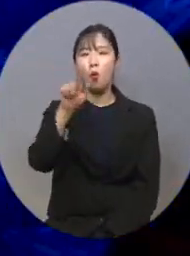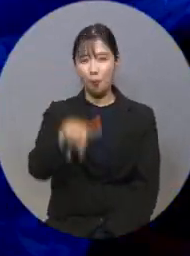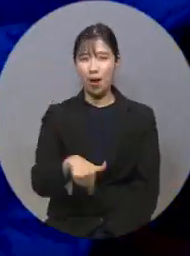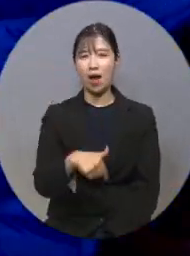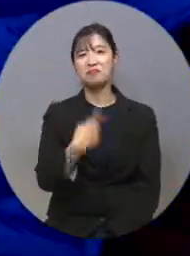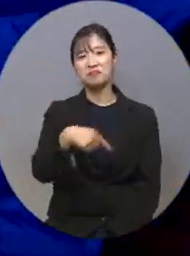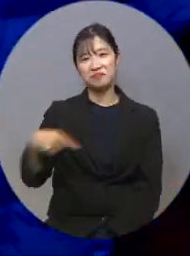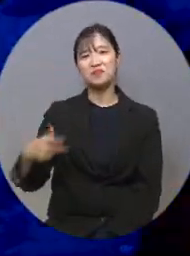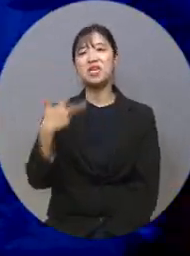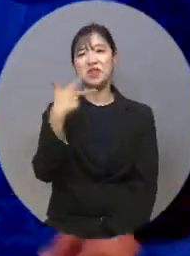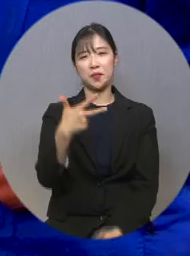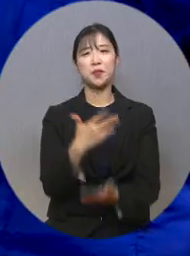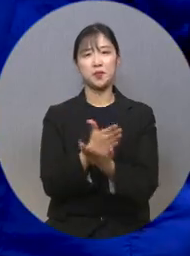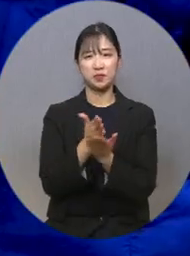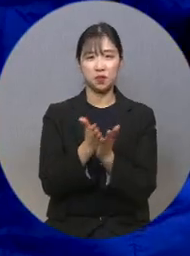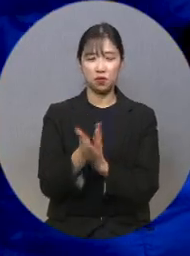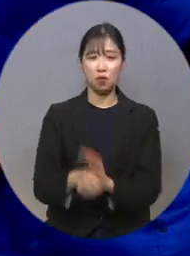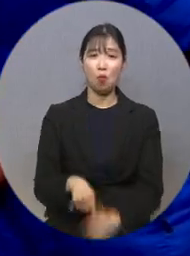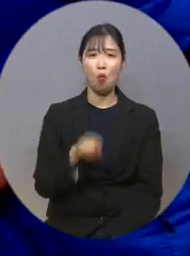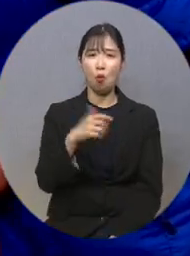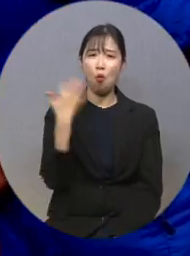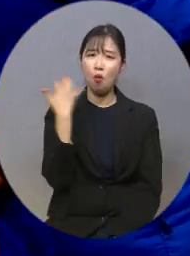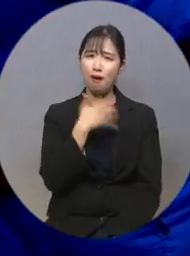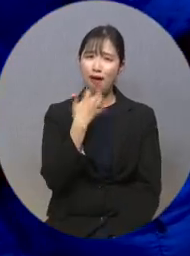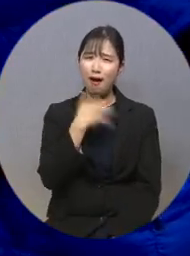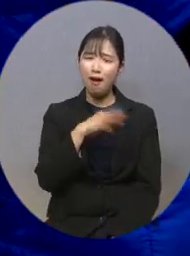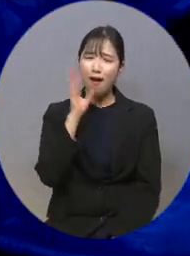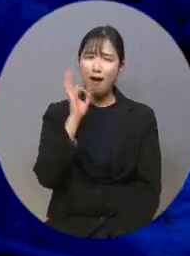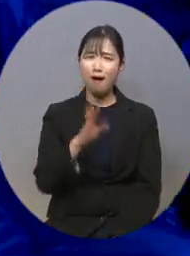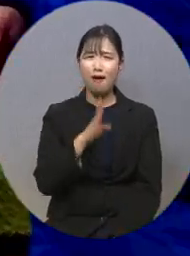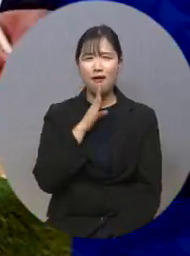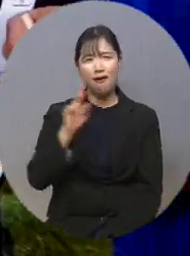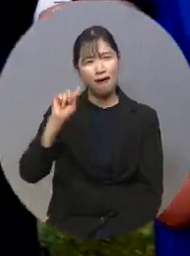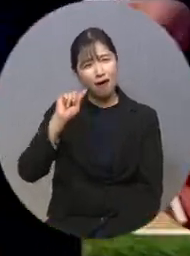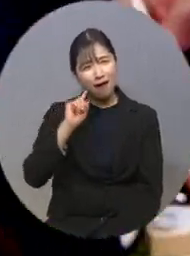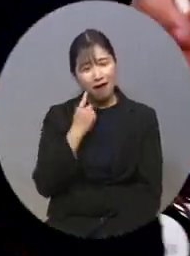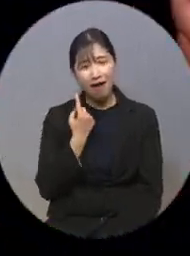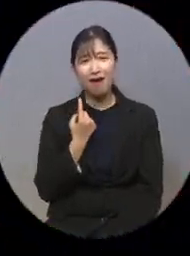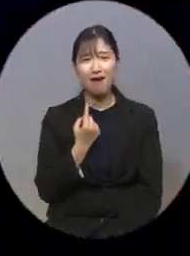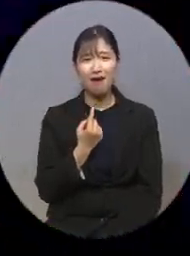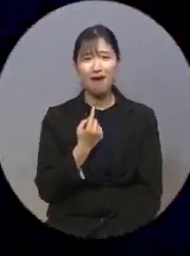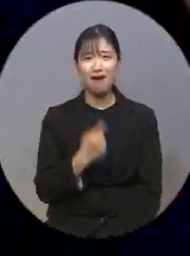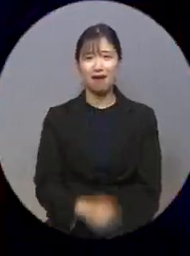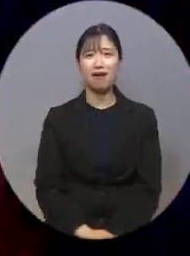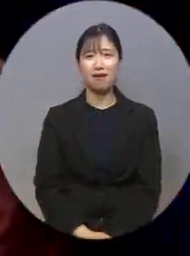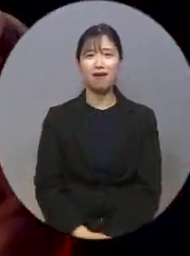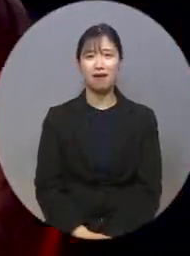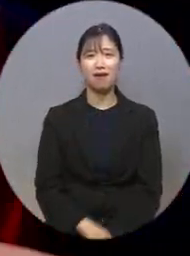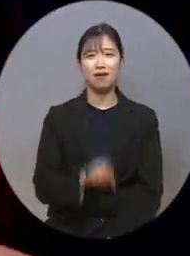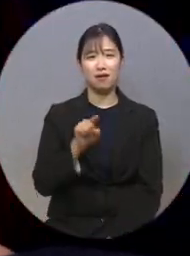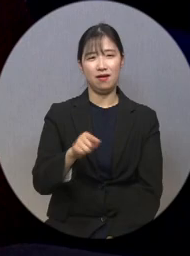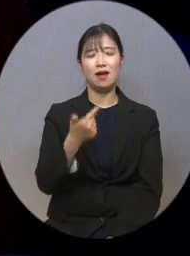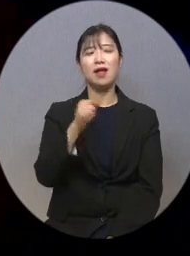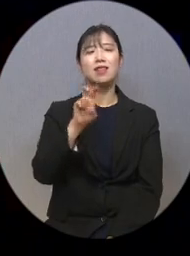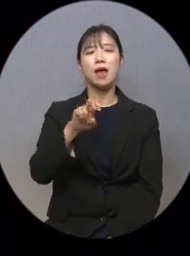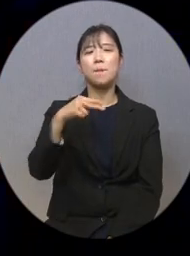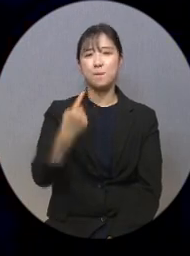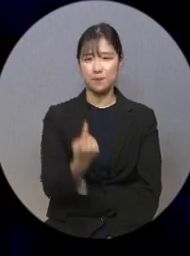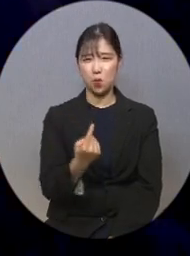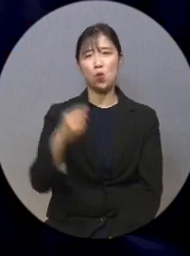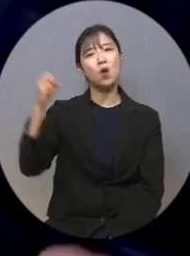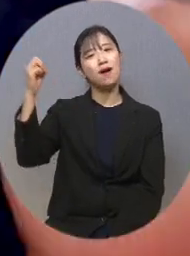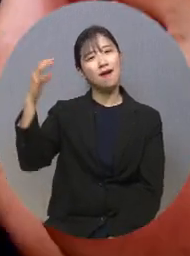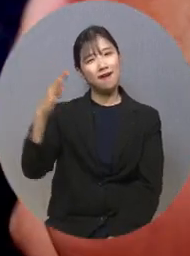아 예. 고추장 빛깔이 어떻게 네, 이렇게 네. 이쁠 수가 있죠? 이야, 이야 이게, 어, 이게 정말 남도의 햇살이 키운 고추.